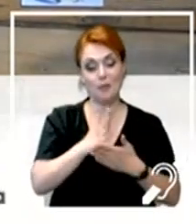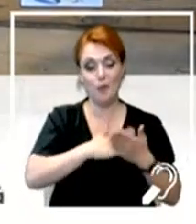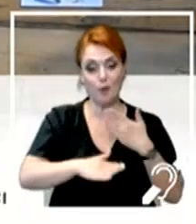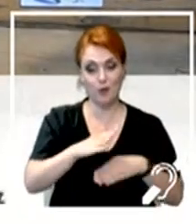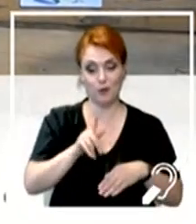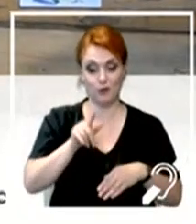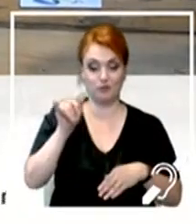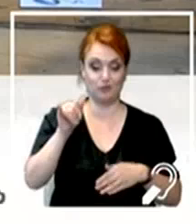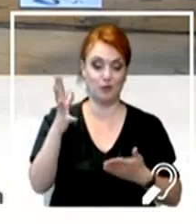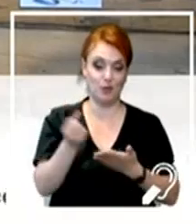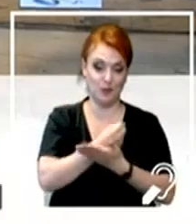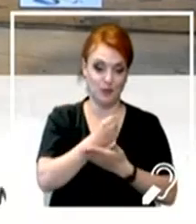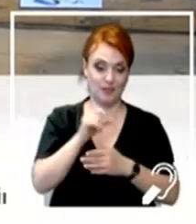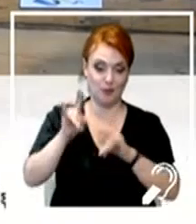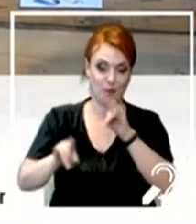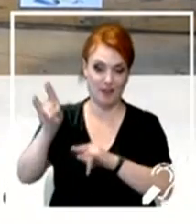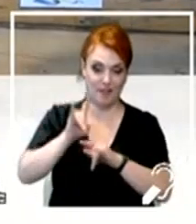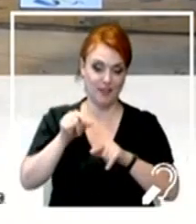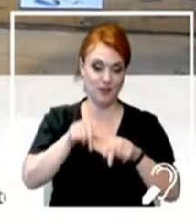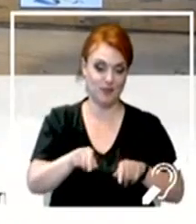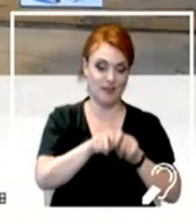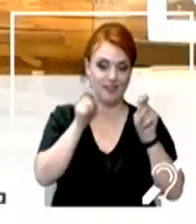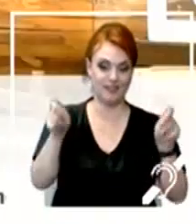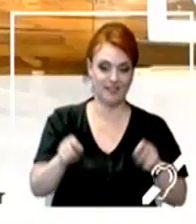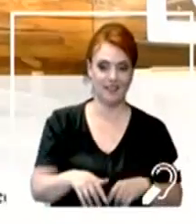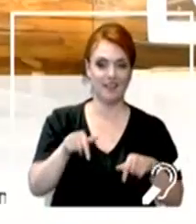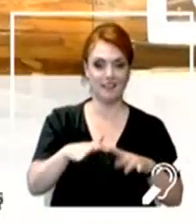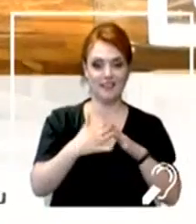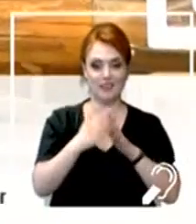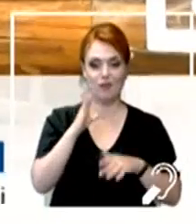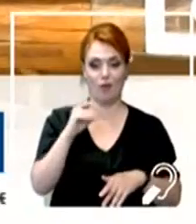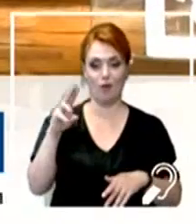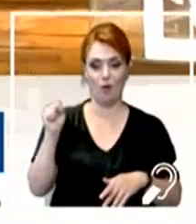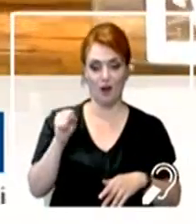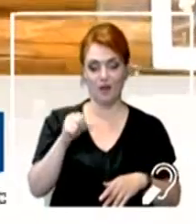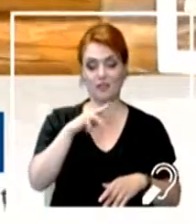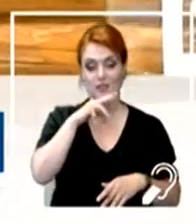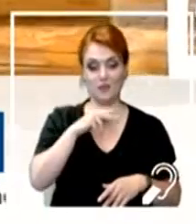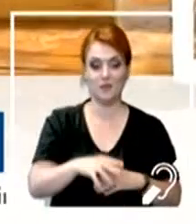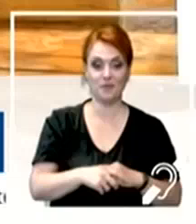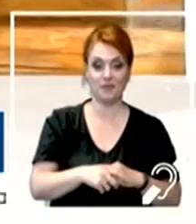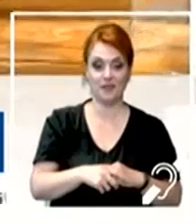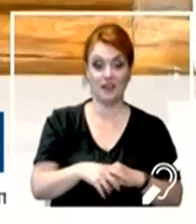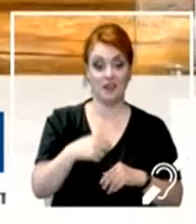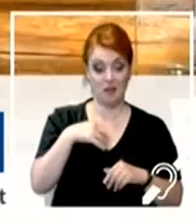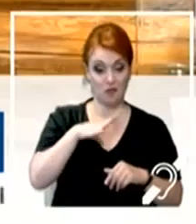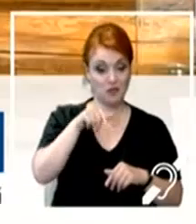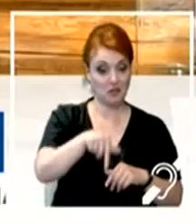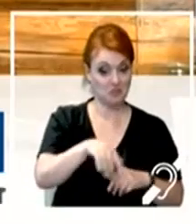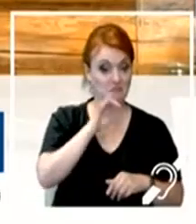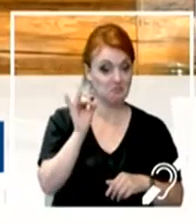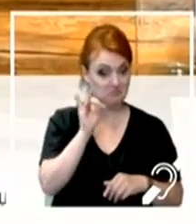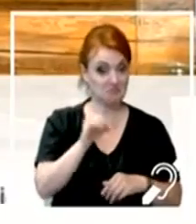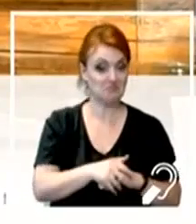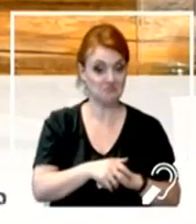de comunitatea românească istorică din Voloca. Also ich bin wirklich total begeistert, wie gut gelungen das hier